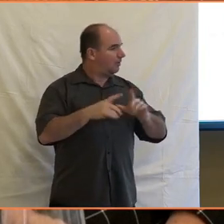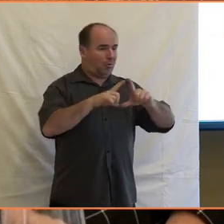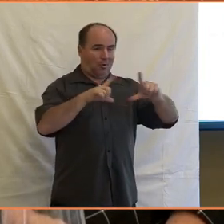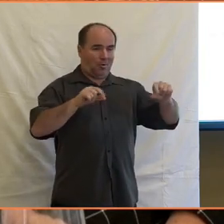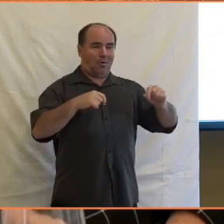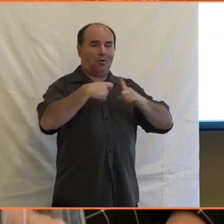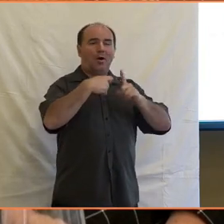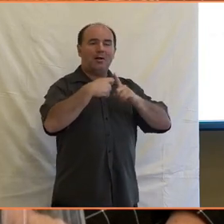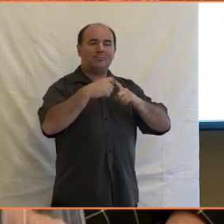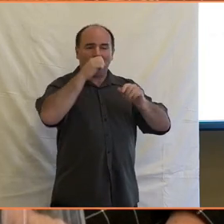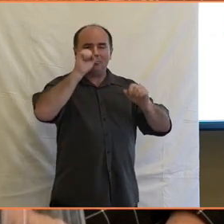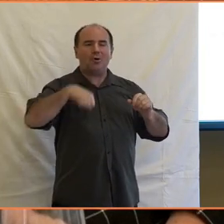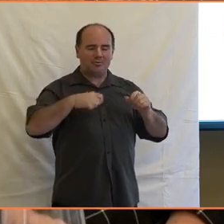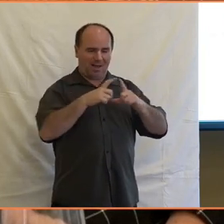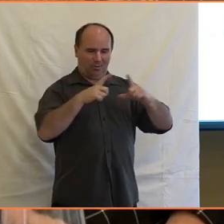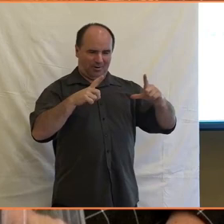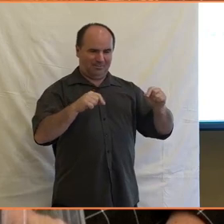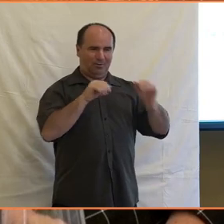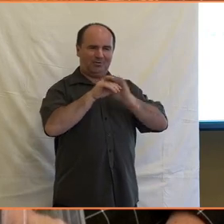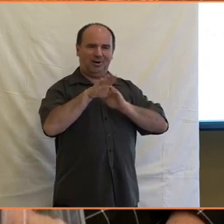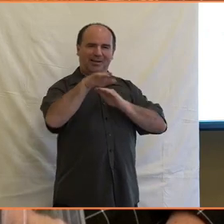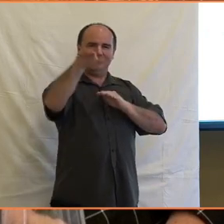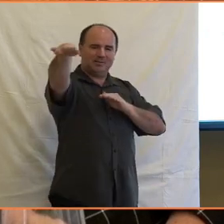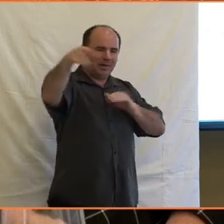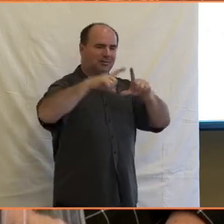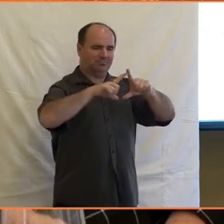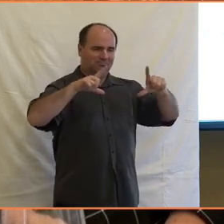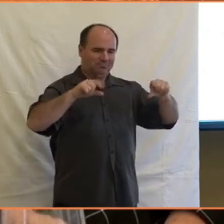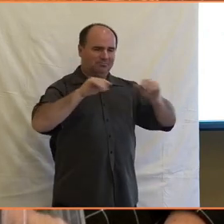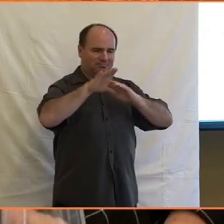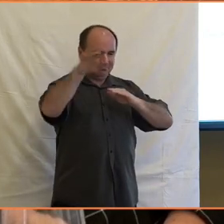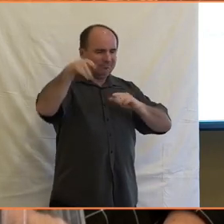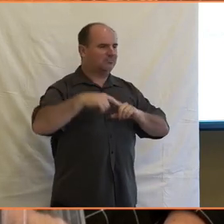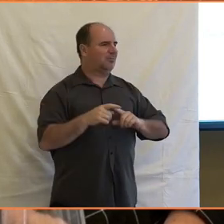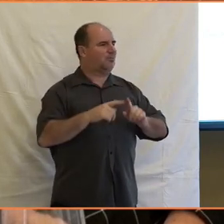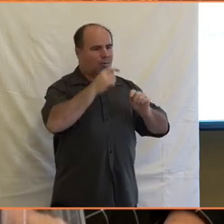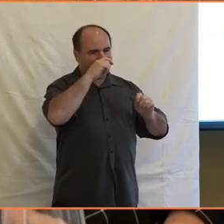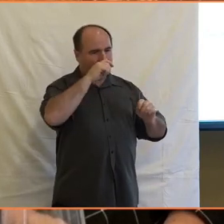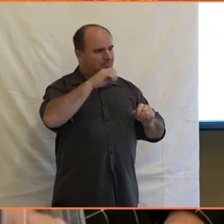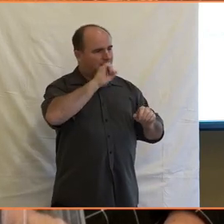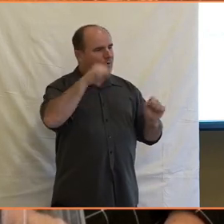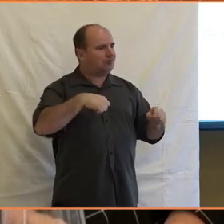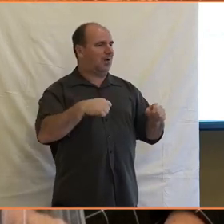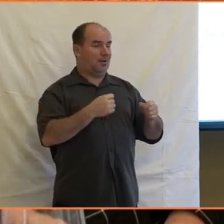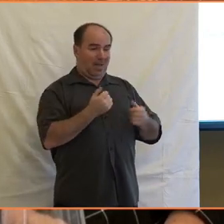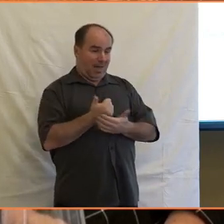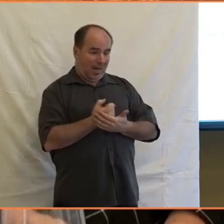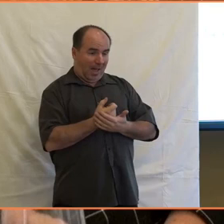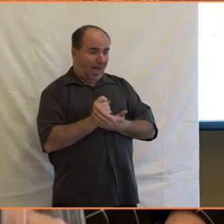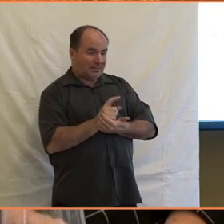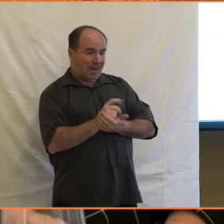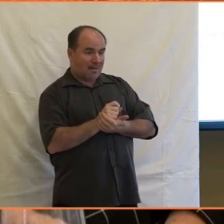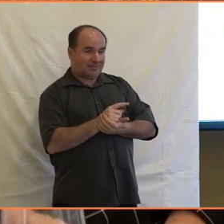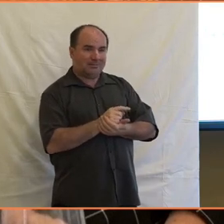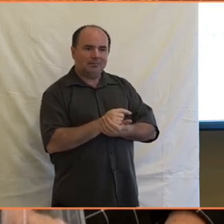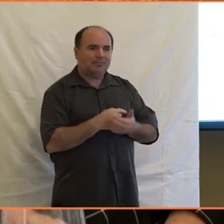co to je, a SMS-ek vlastně k ty digitální formě a nebylo tam víc těch variant. variant. Jo. Je důležité mít na paměti, že